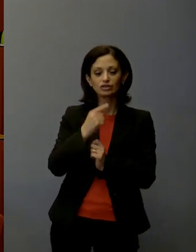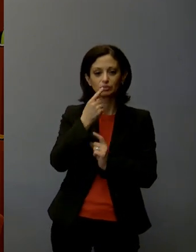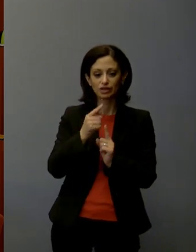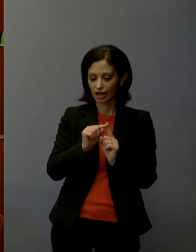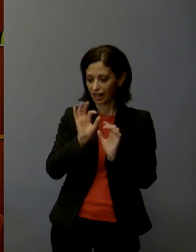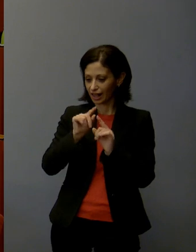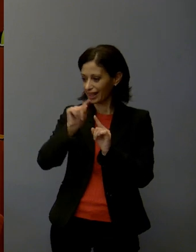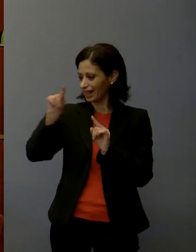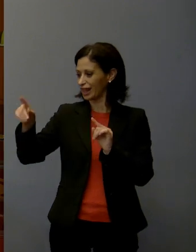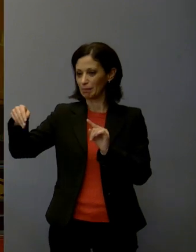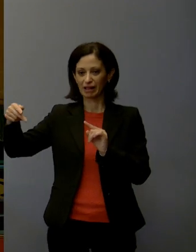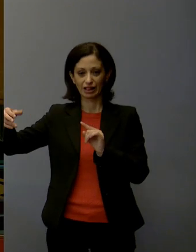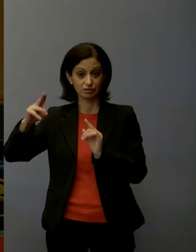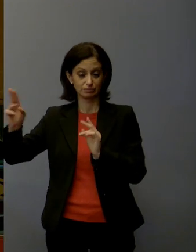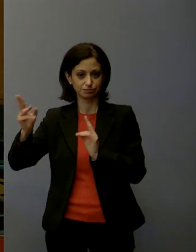peccato